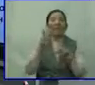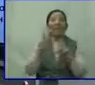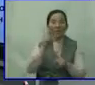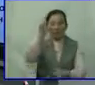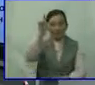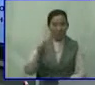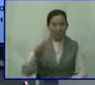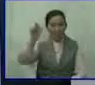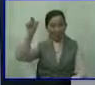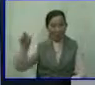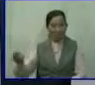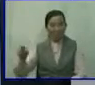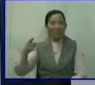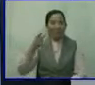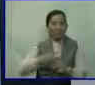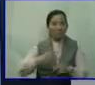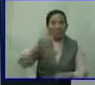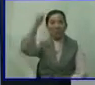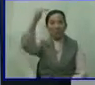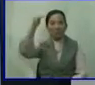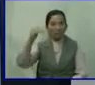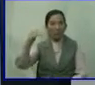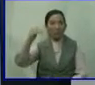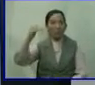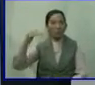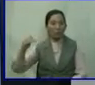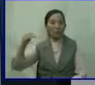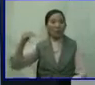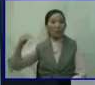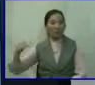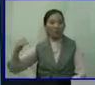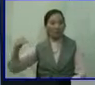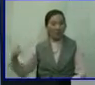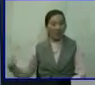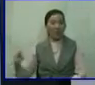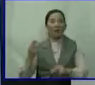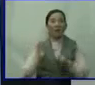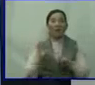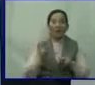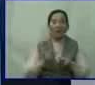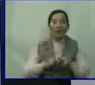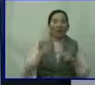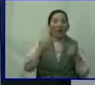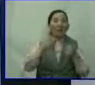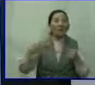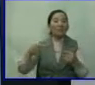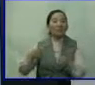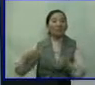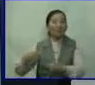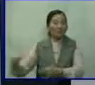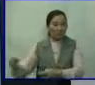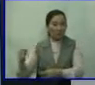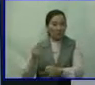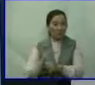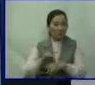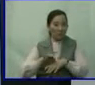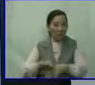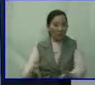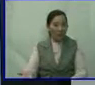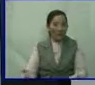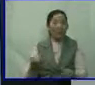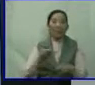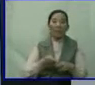да? Вот понижается, понижается и понижается. То есть отрицательная тенденция пошла.